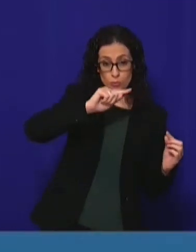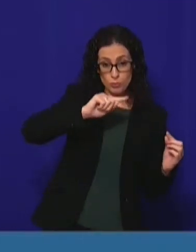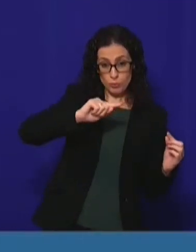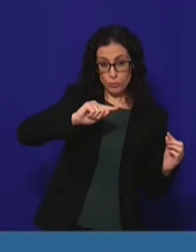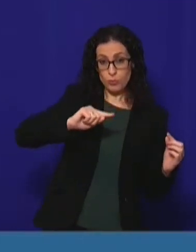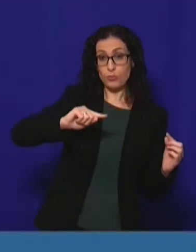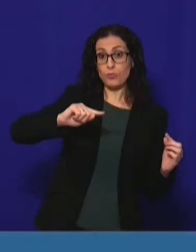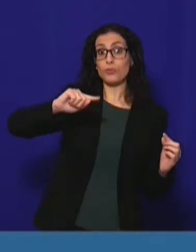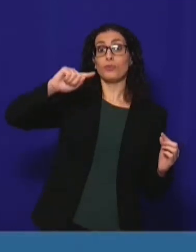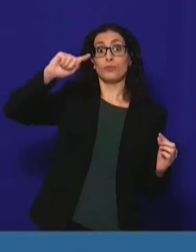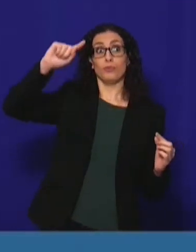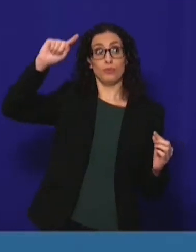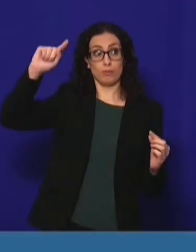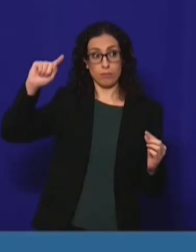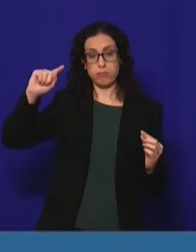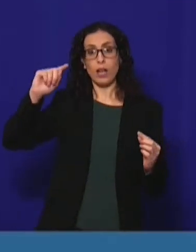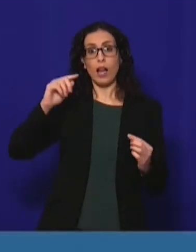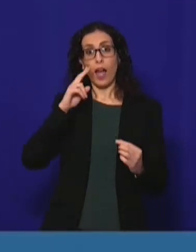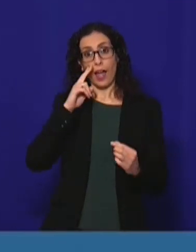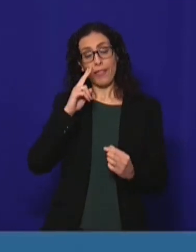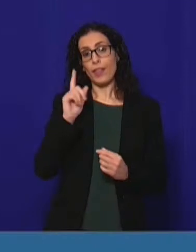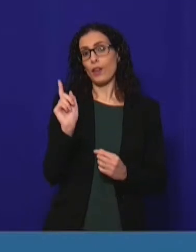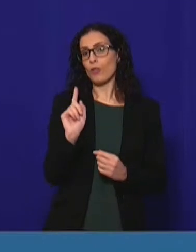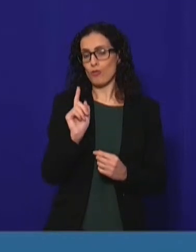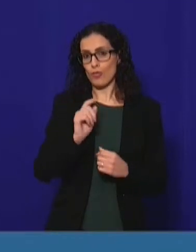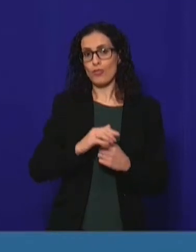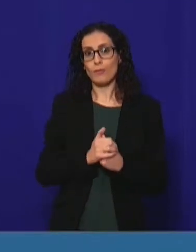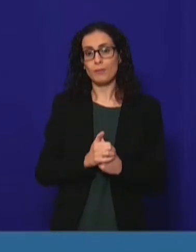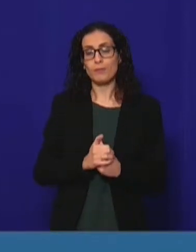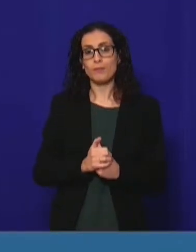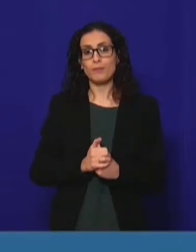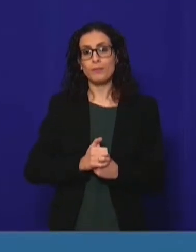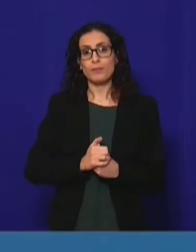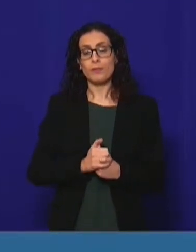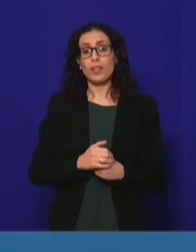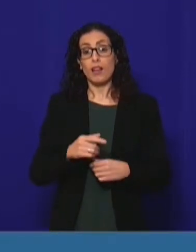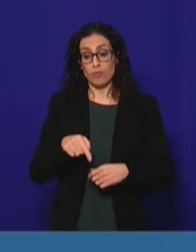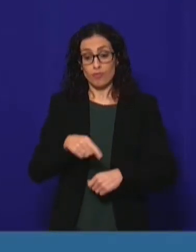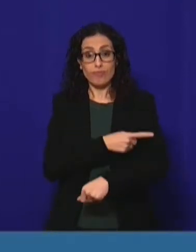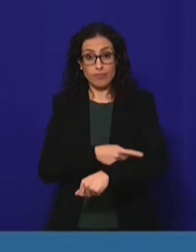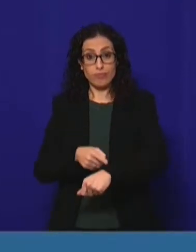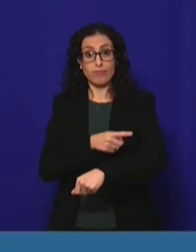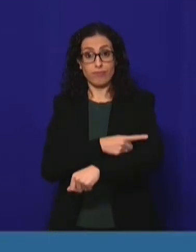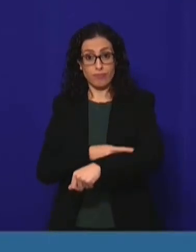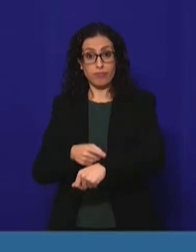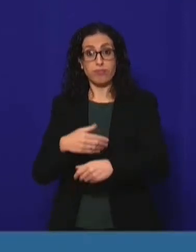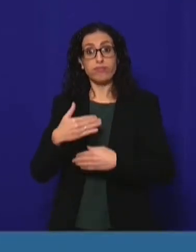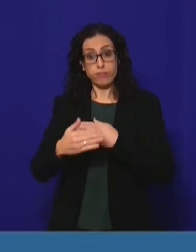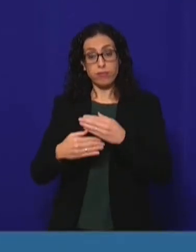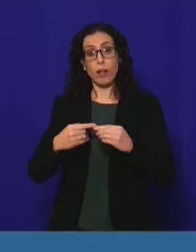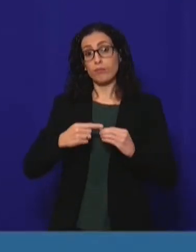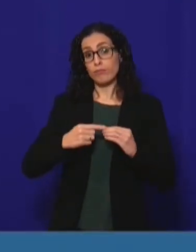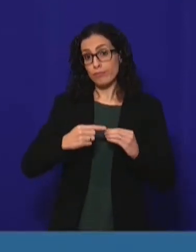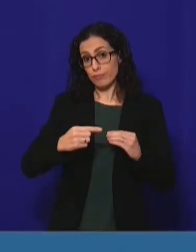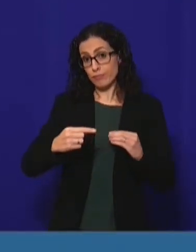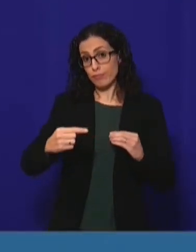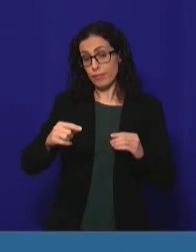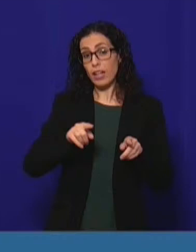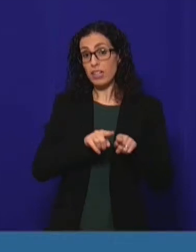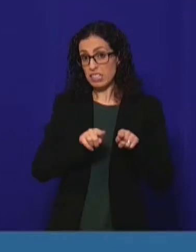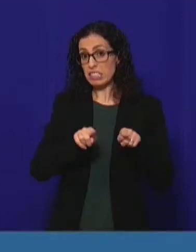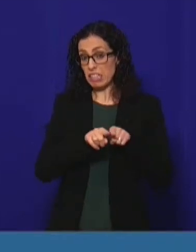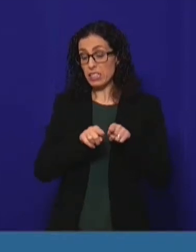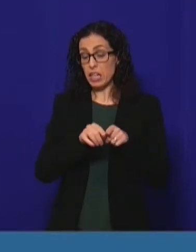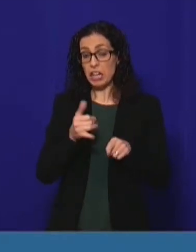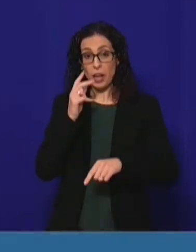fit-tieni wave qegħdin naraw issa li qed ikollna f'dan l-aħħar ġimgħat stabbilità. U anke jekk tħares lejn is-7-day